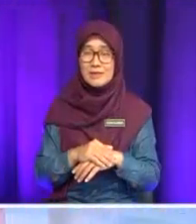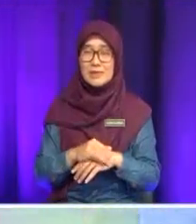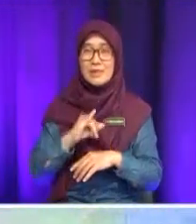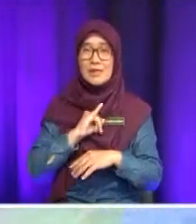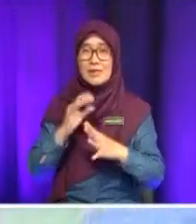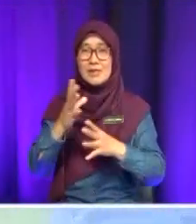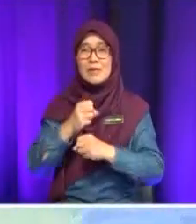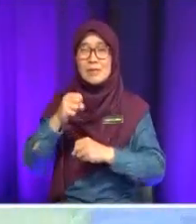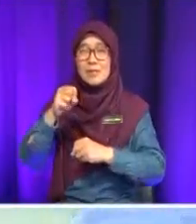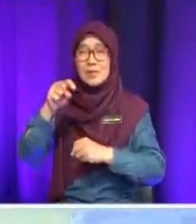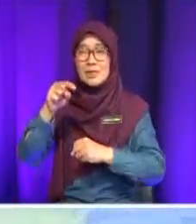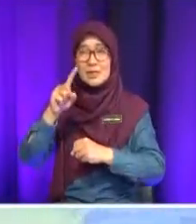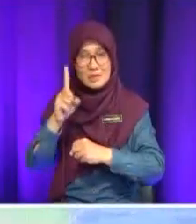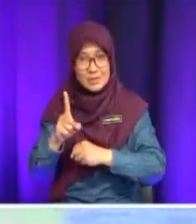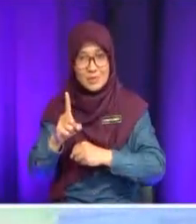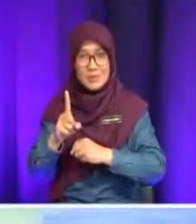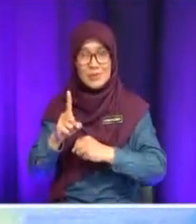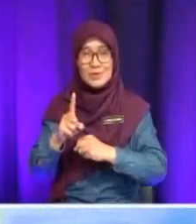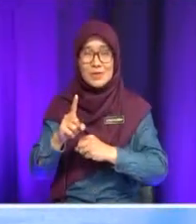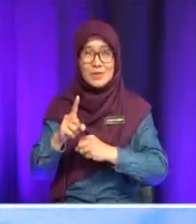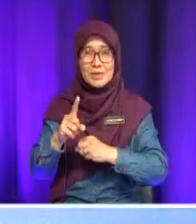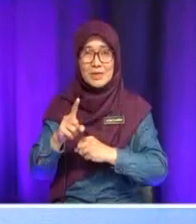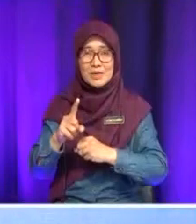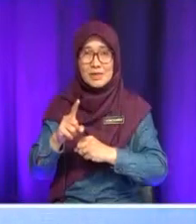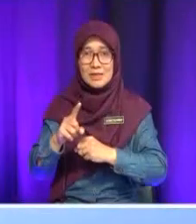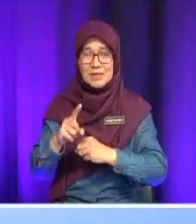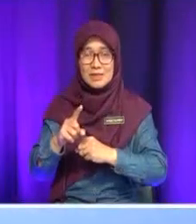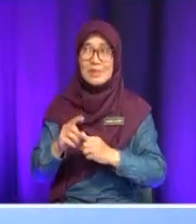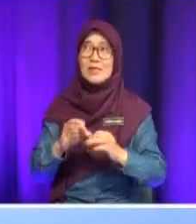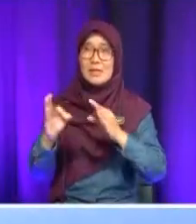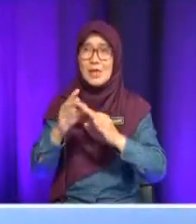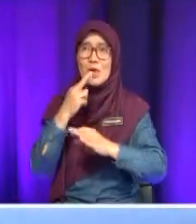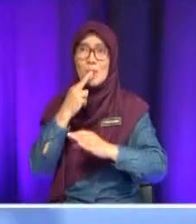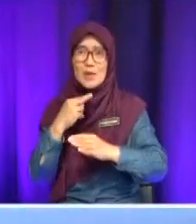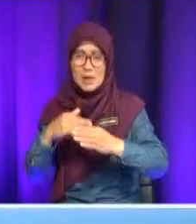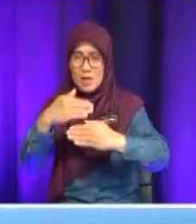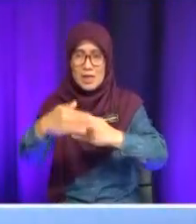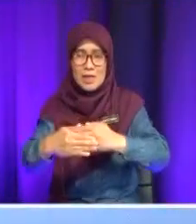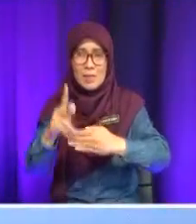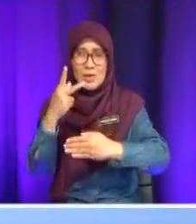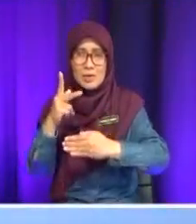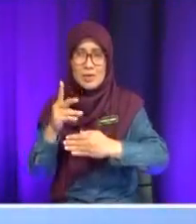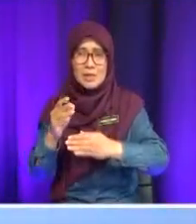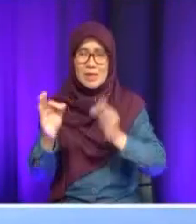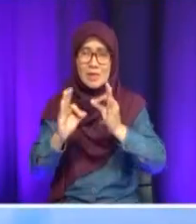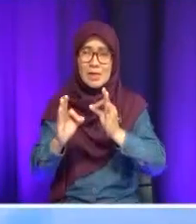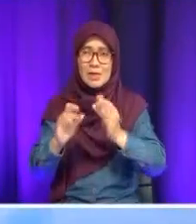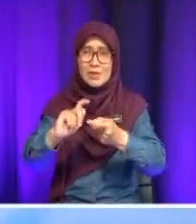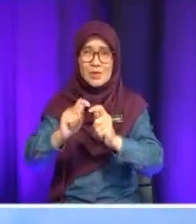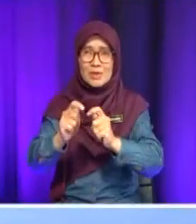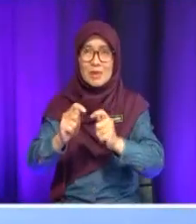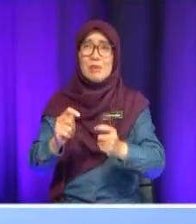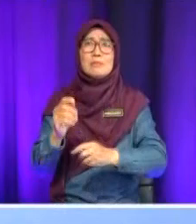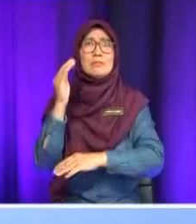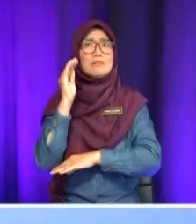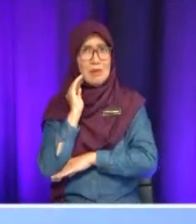satu oke ini kalau merah ada pendingin yang kuning kalau saya suka mungkin belah sini hmm banyak